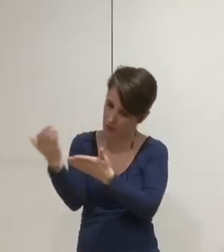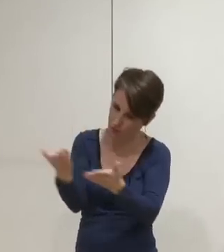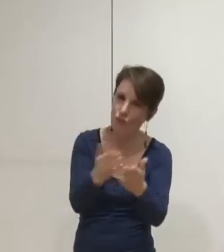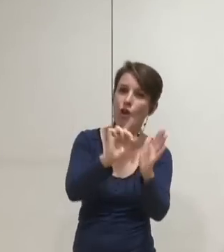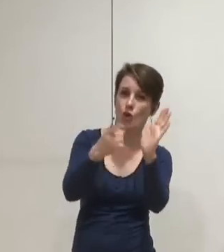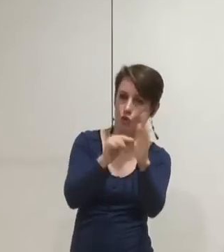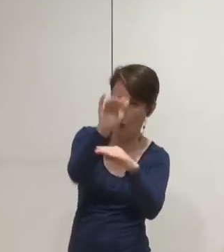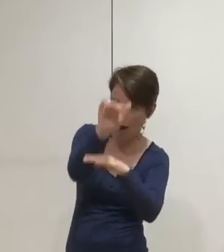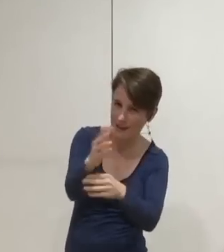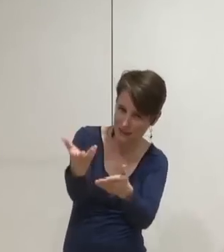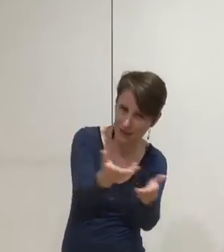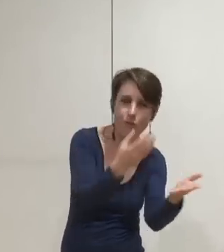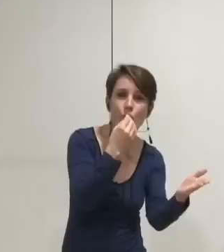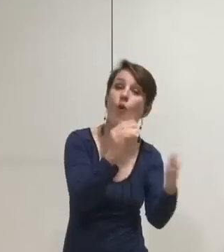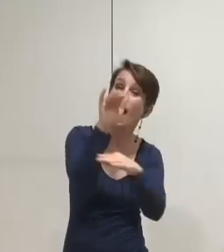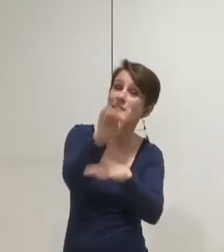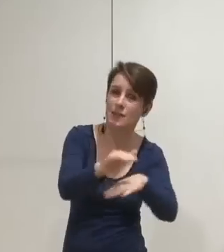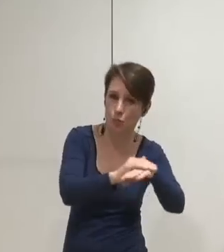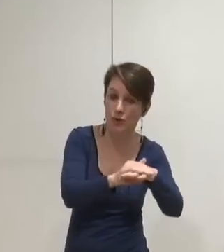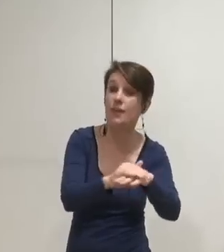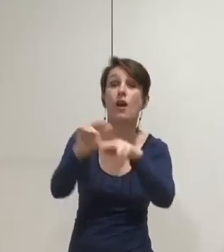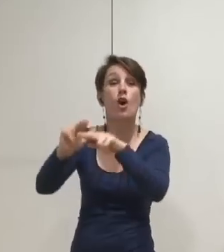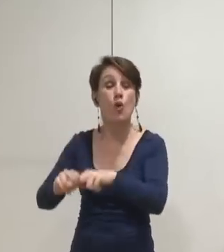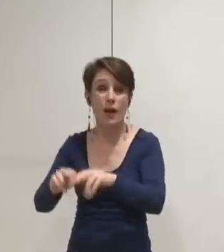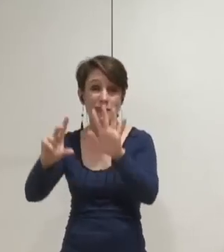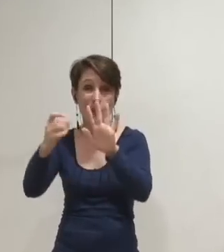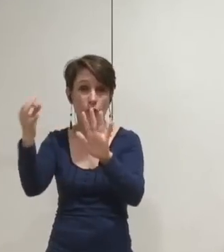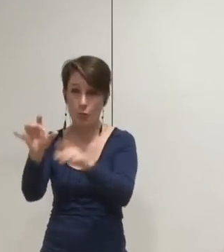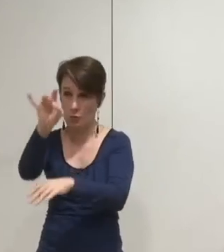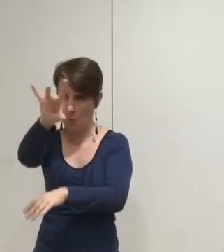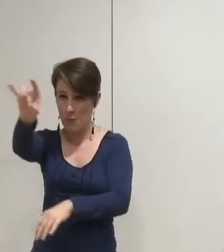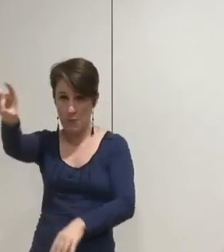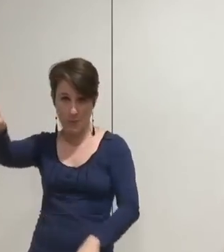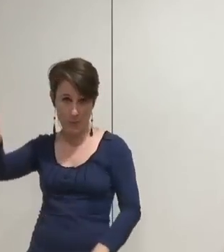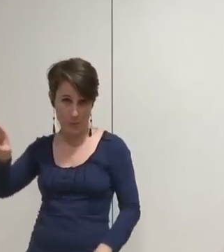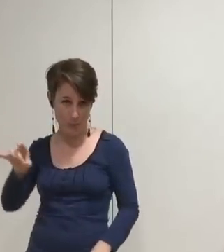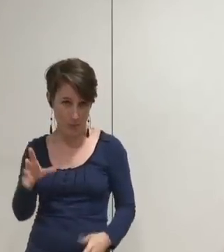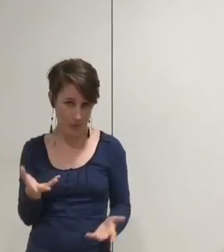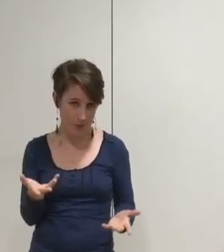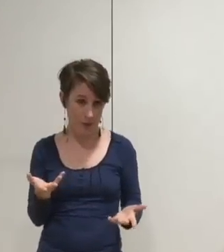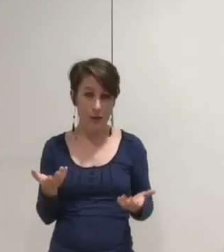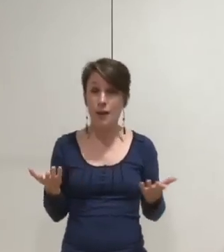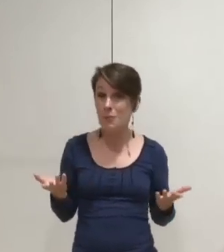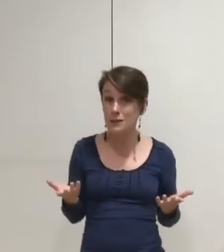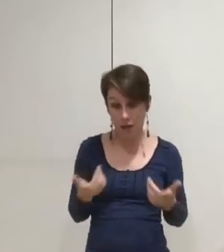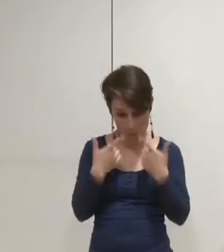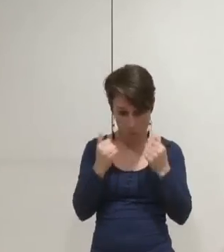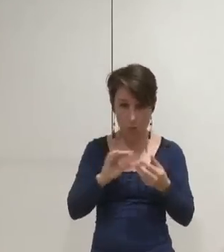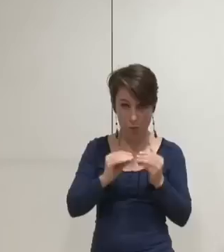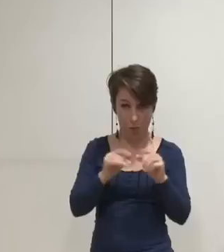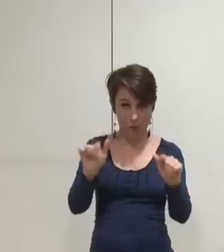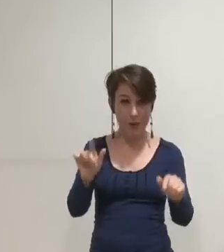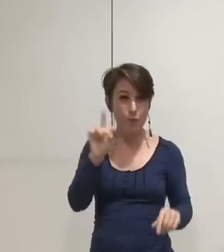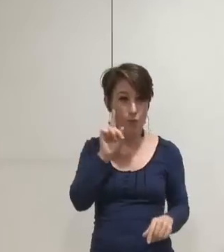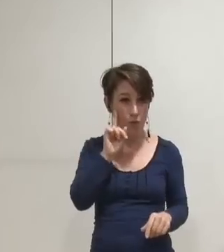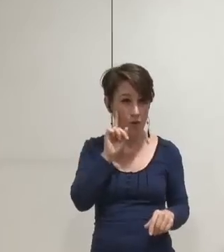bénéficier de l'asile politique et ce détournement des procédures d'asile est problématique à plusieurs titres d'une part parce